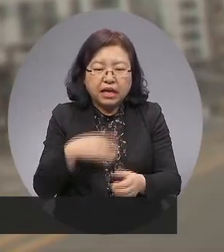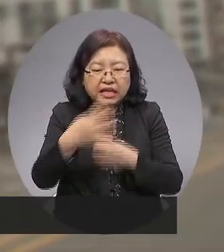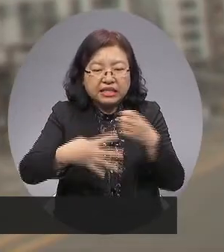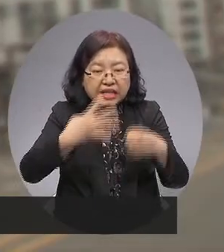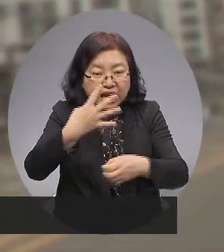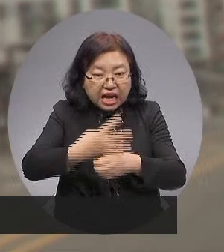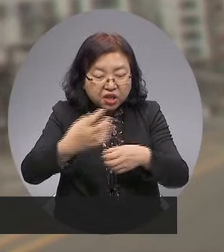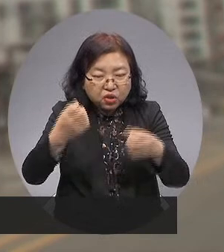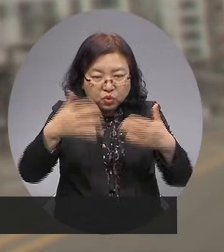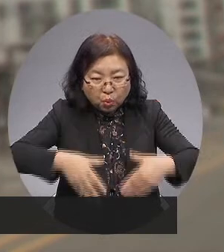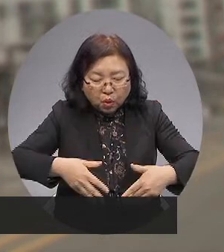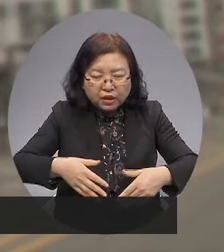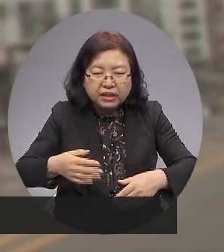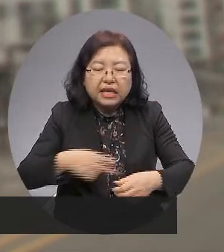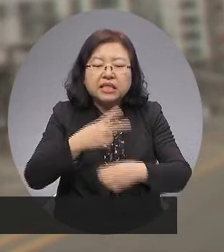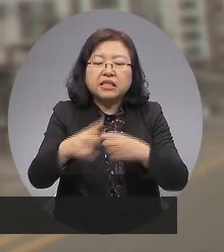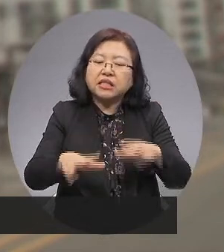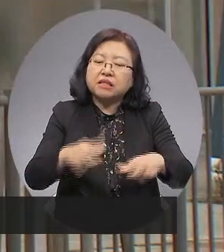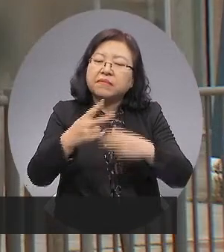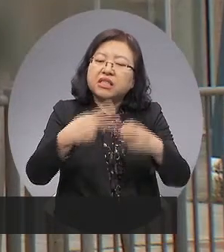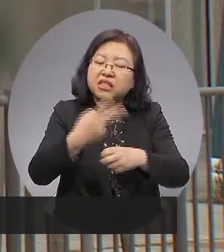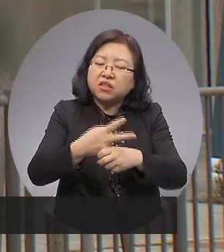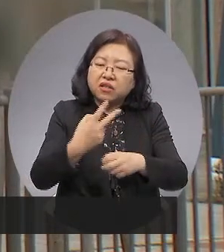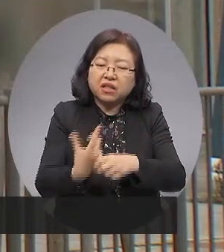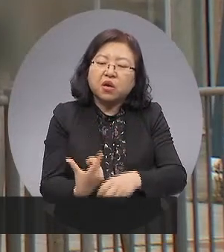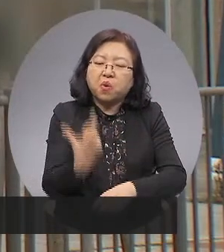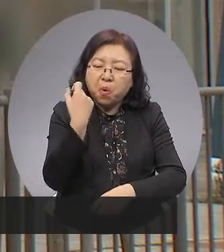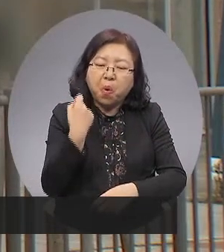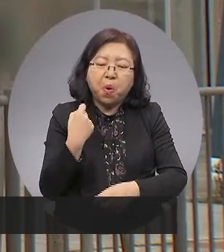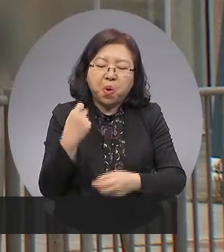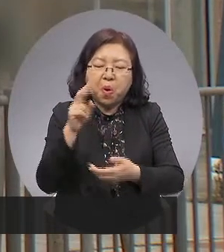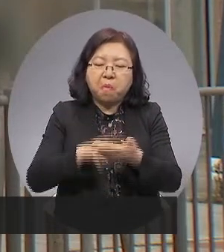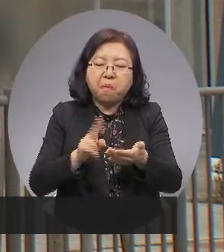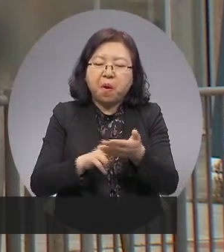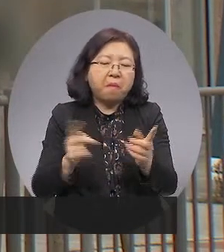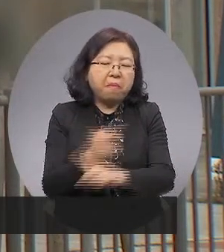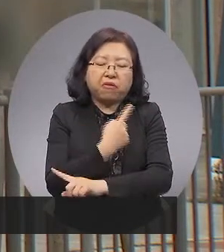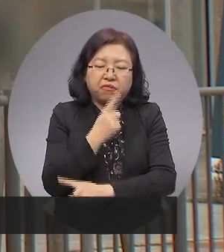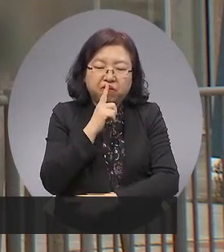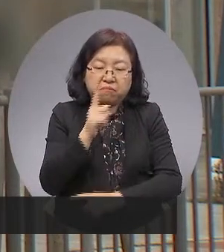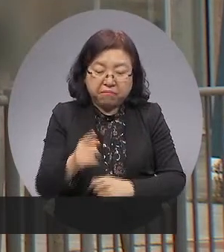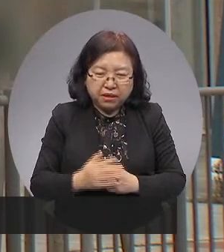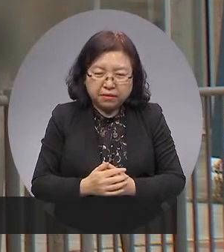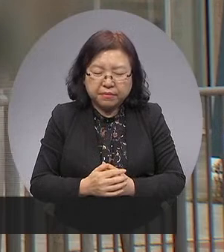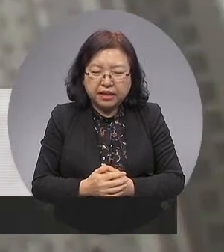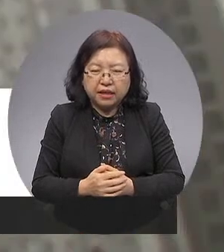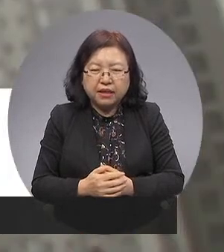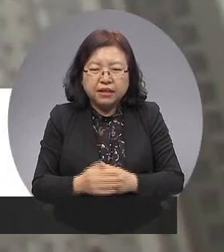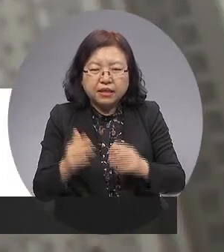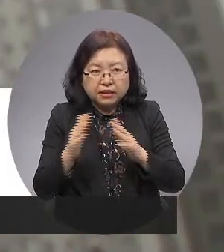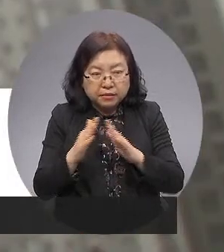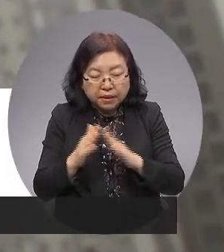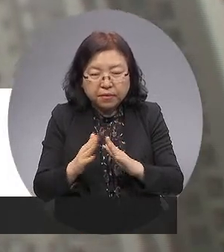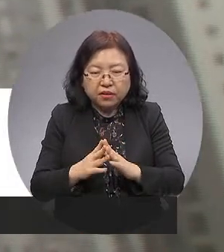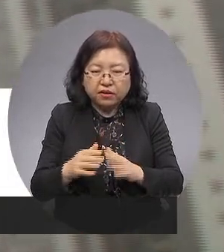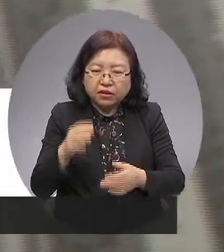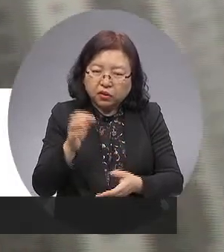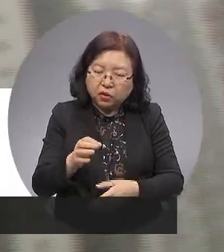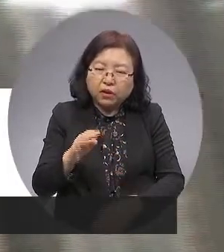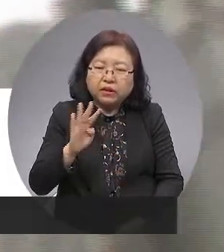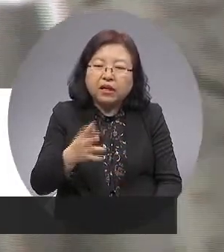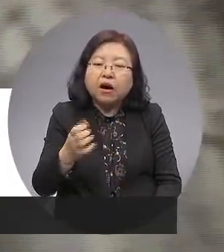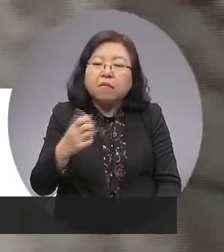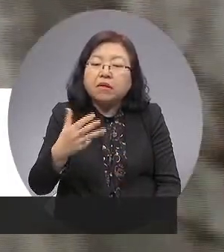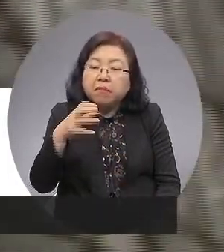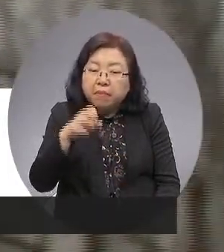조건인데 입주 2년이 안 된 최근 조기 매각 의사를 밝혔습니다. 제시된 매각가는 전용 84형이 4억 8천만